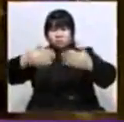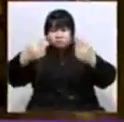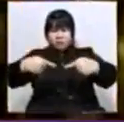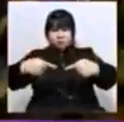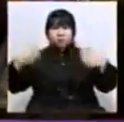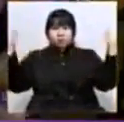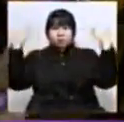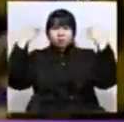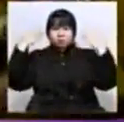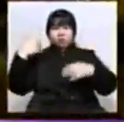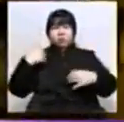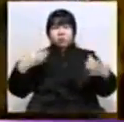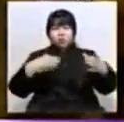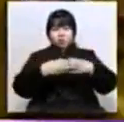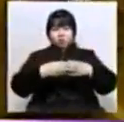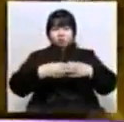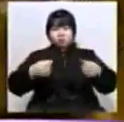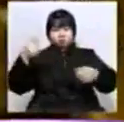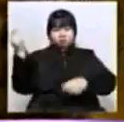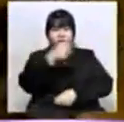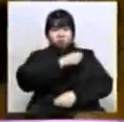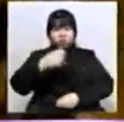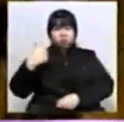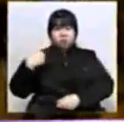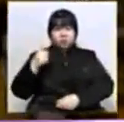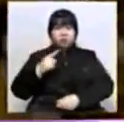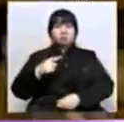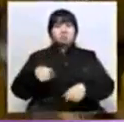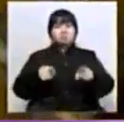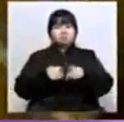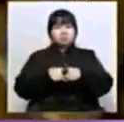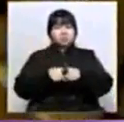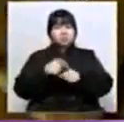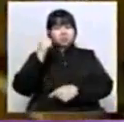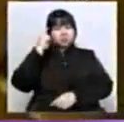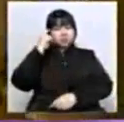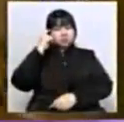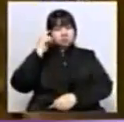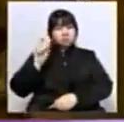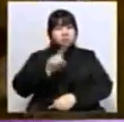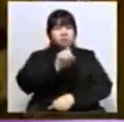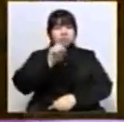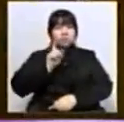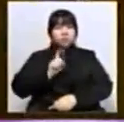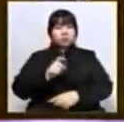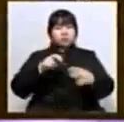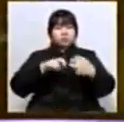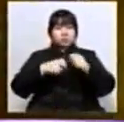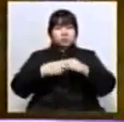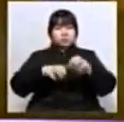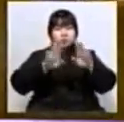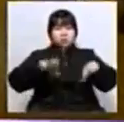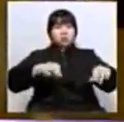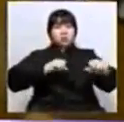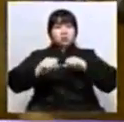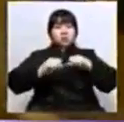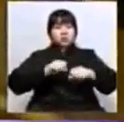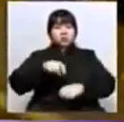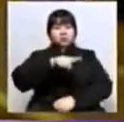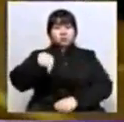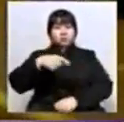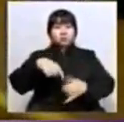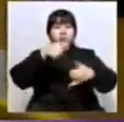หรือการยกพวกตีกันกลายเป็นคำถามที่สังคมกำลังหาคำตอบว่าเกิดอะไรขึ้นกับเยาวชนยุคใหม่ของไทย